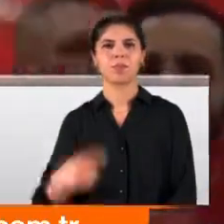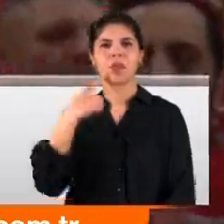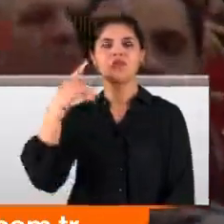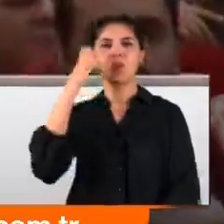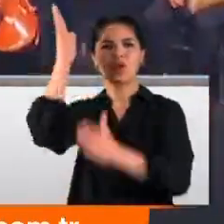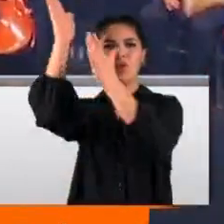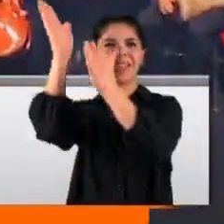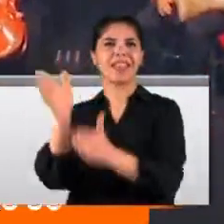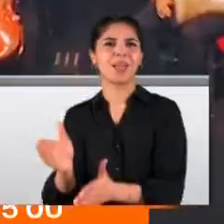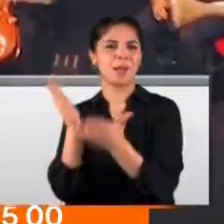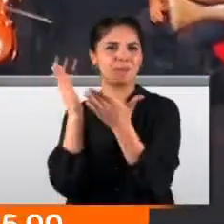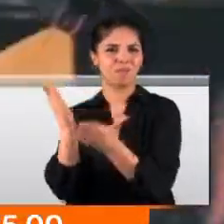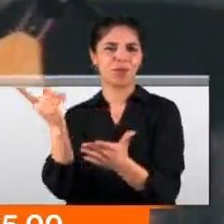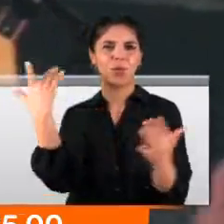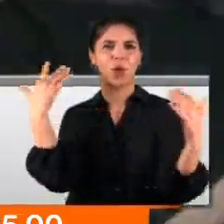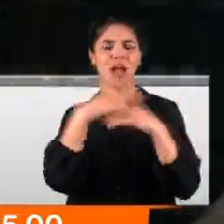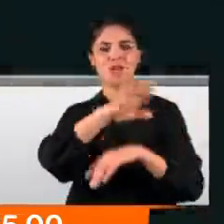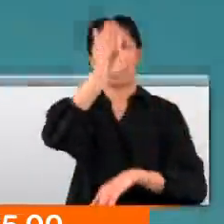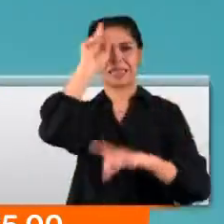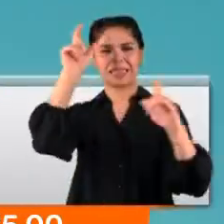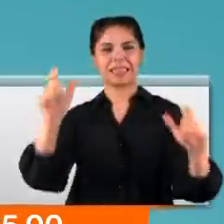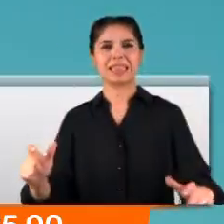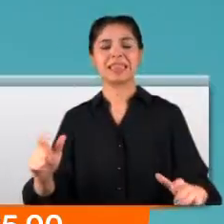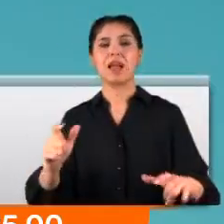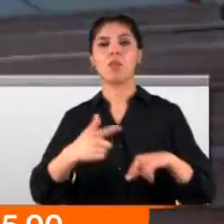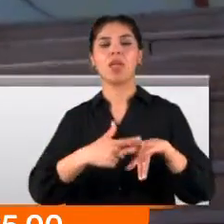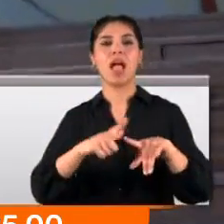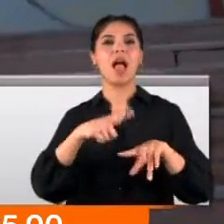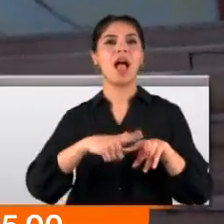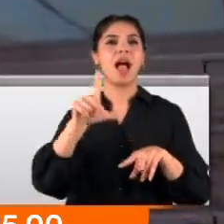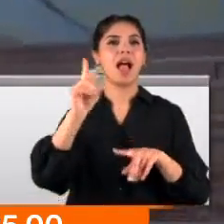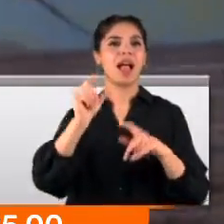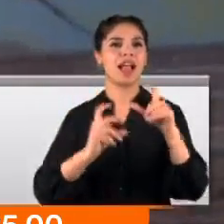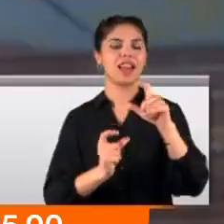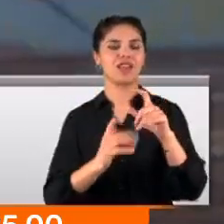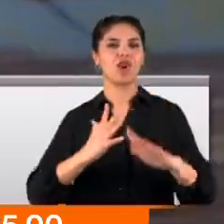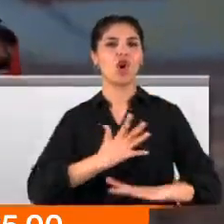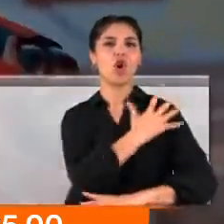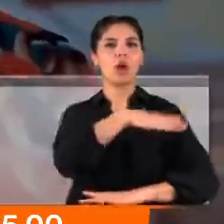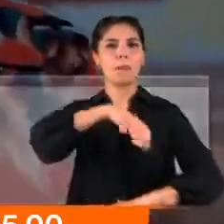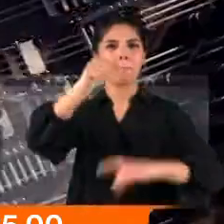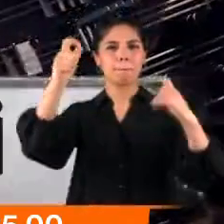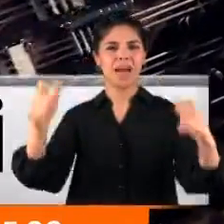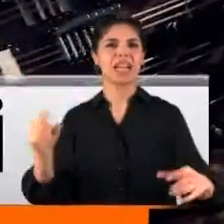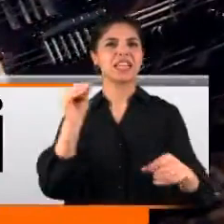Cumhurbaşkanı Recep Tayyip Erdoğan dün akşam İstanbul'da Haliç Kongre Merkezi'nde romanlarla buluştu.